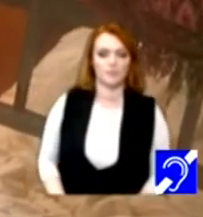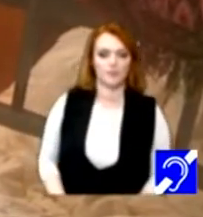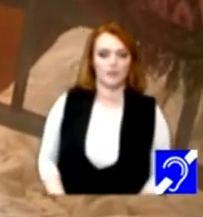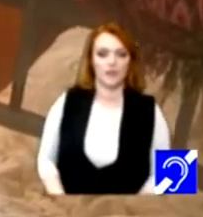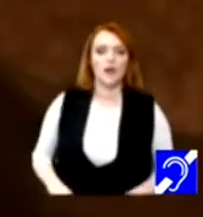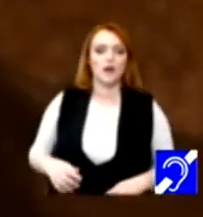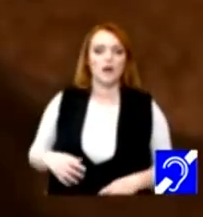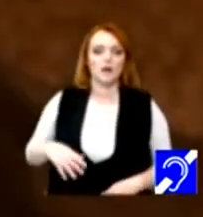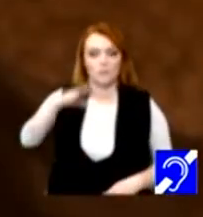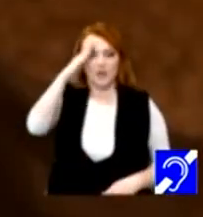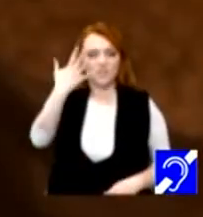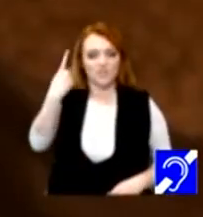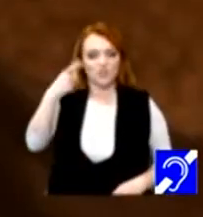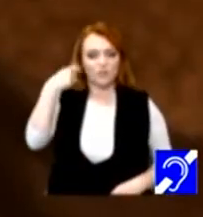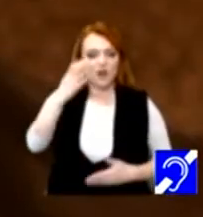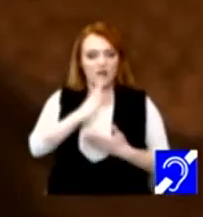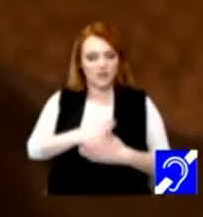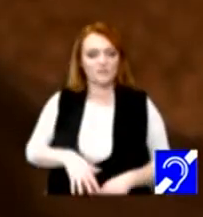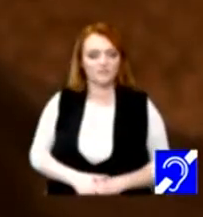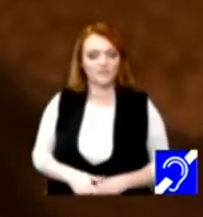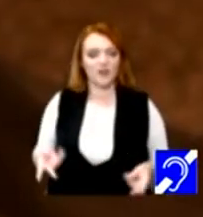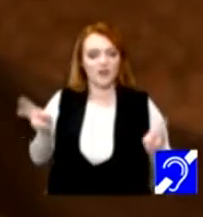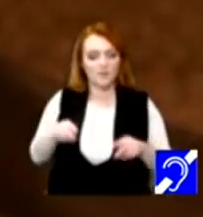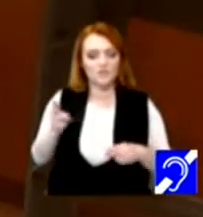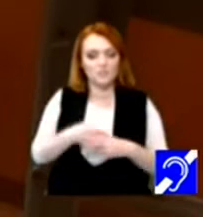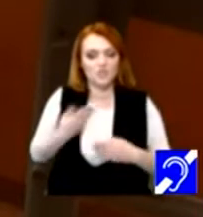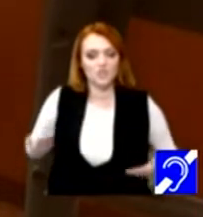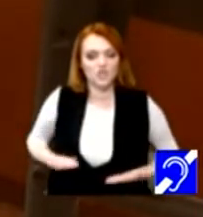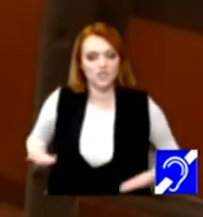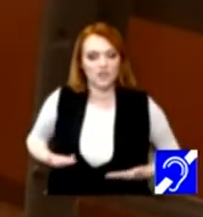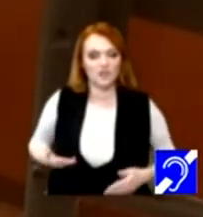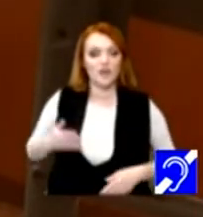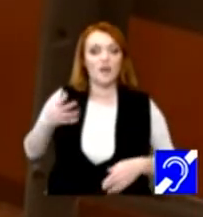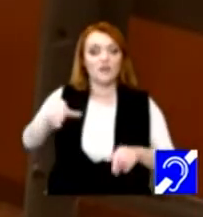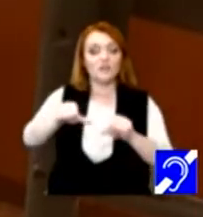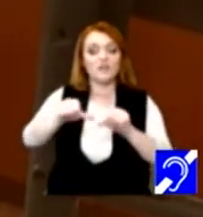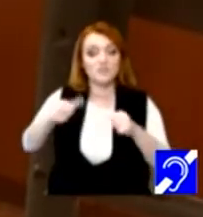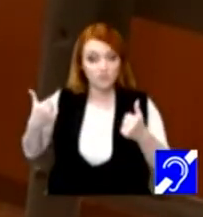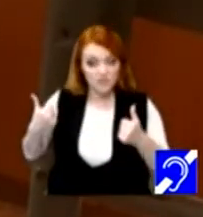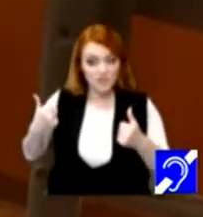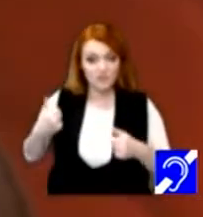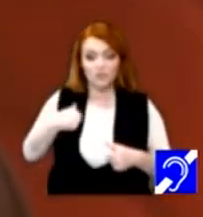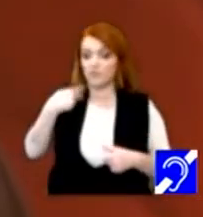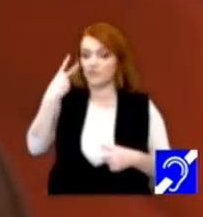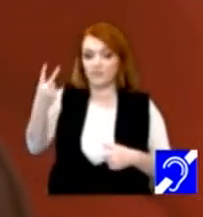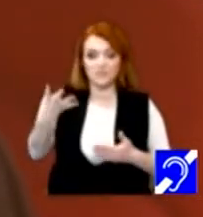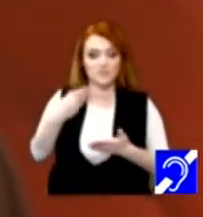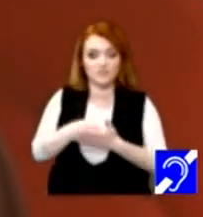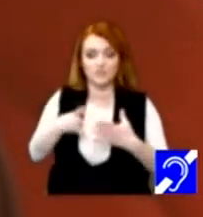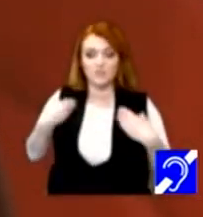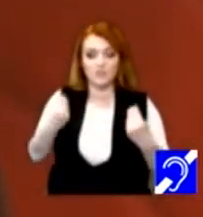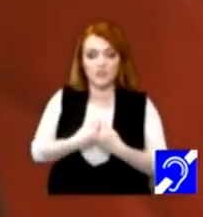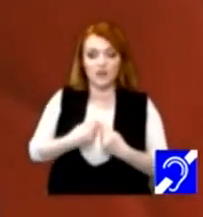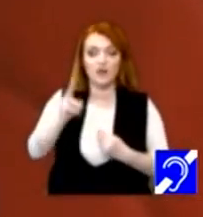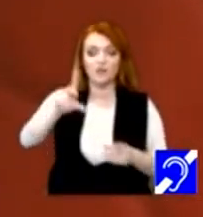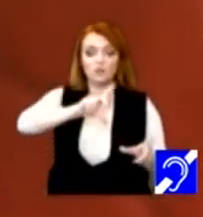La cei 51 de ani, Alexei Popescu a rămas fără locuință. După ce a divorțat, nu și-a mai văzut familia care e plecată peste